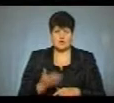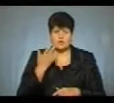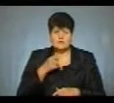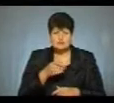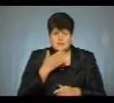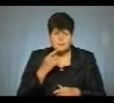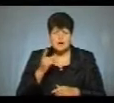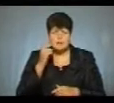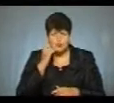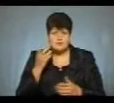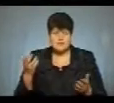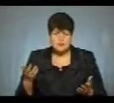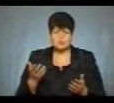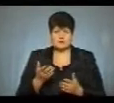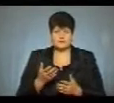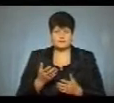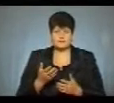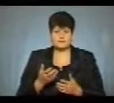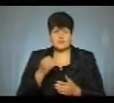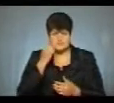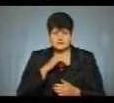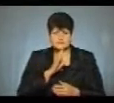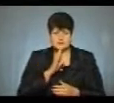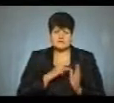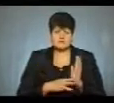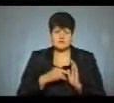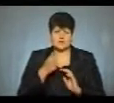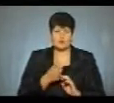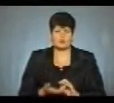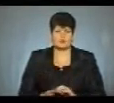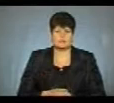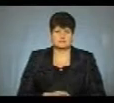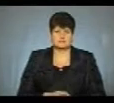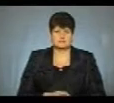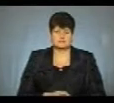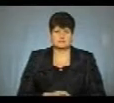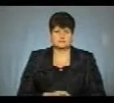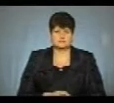має мобільного, пожила жінка 80 років.